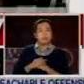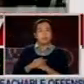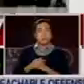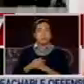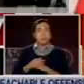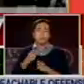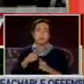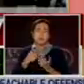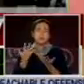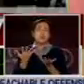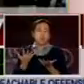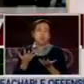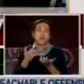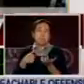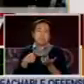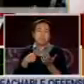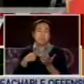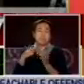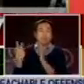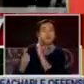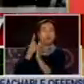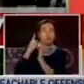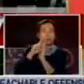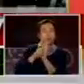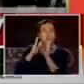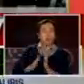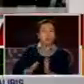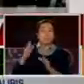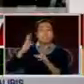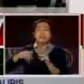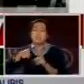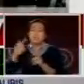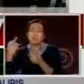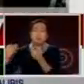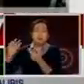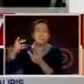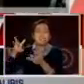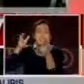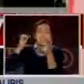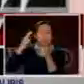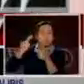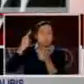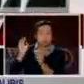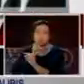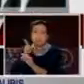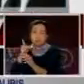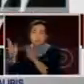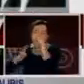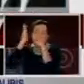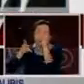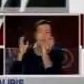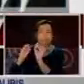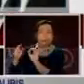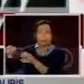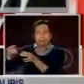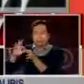mamatay ako bilang isang abogada nang sa makikinig ako ng mga rason na ganon. Wala yan sa libro, wala yan dito, wala yan doon. Para bang hindi ka